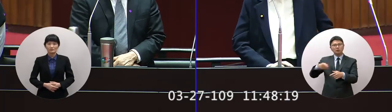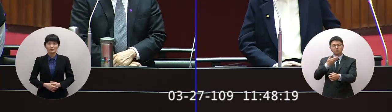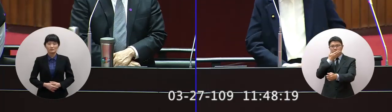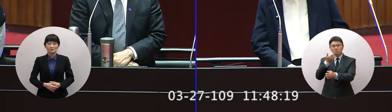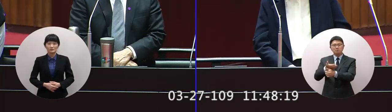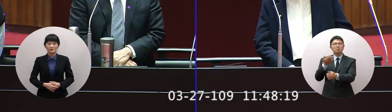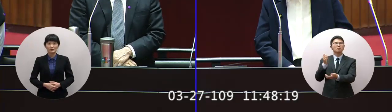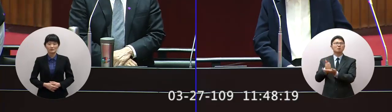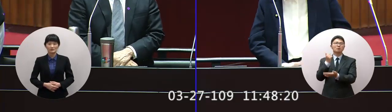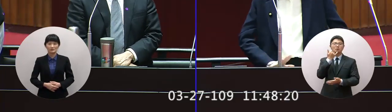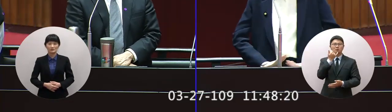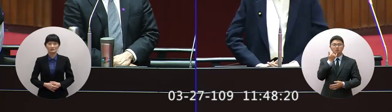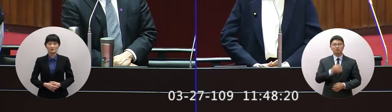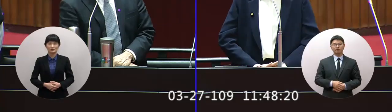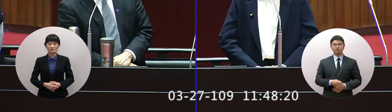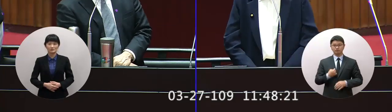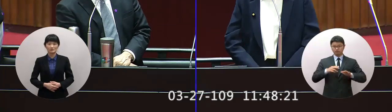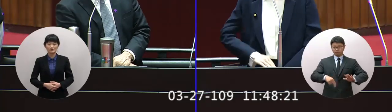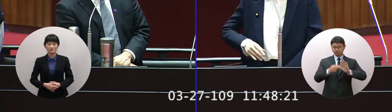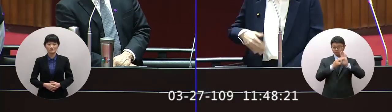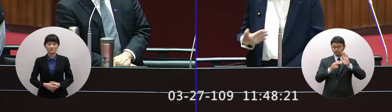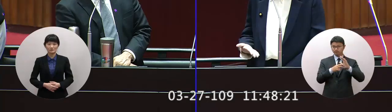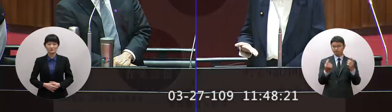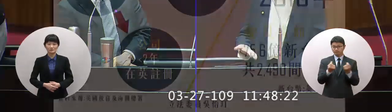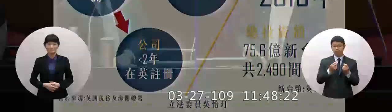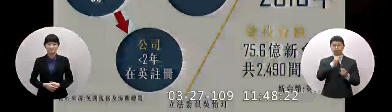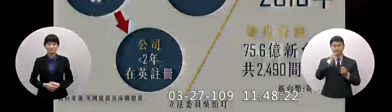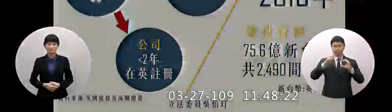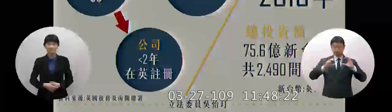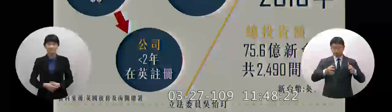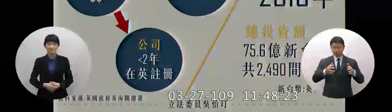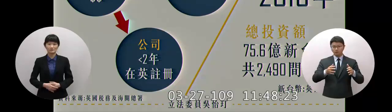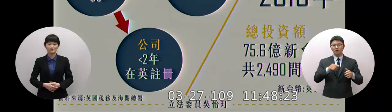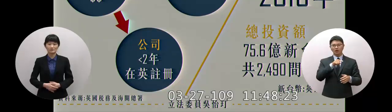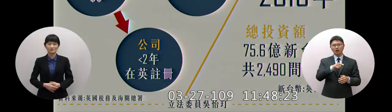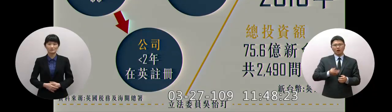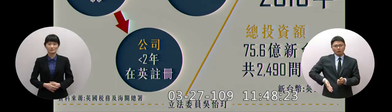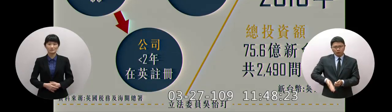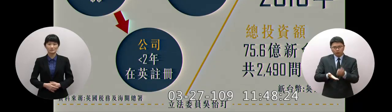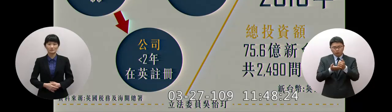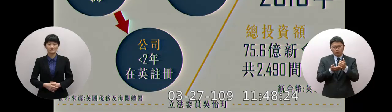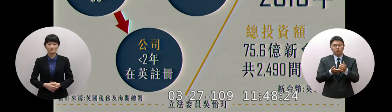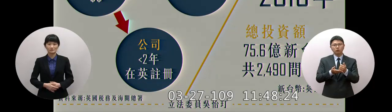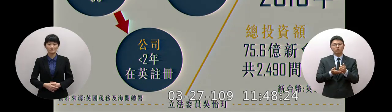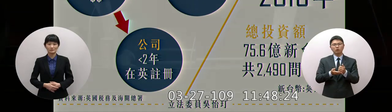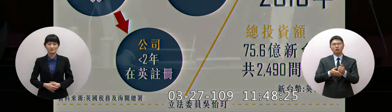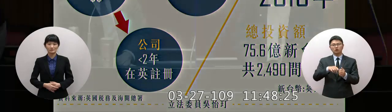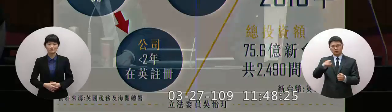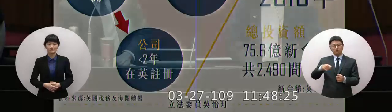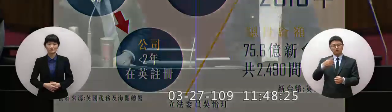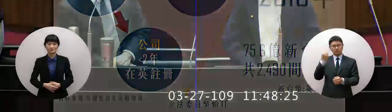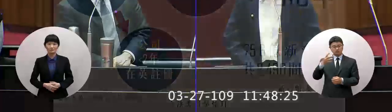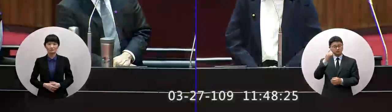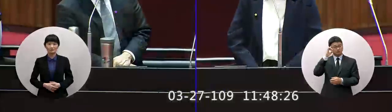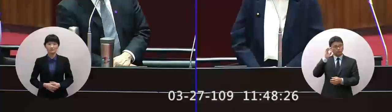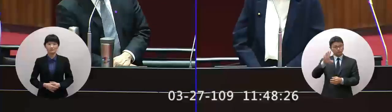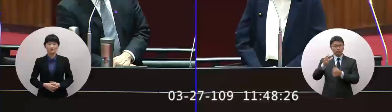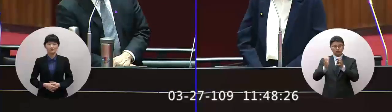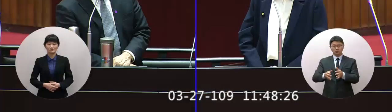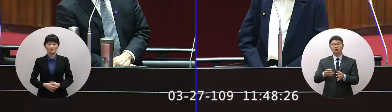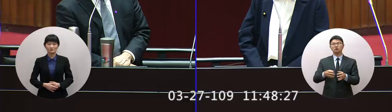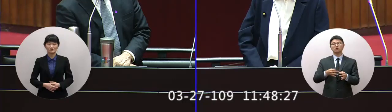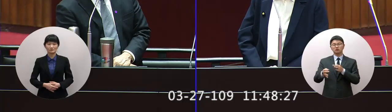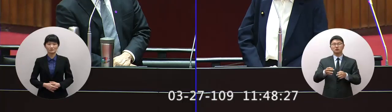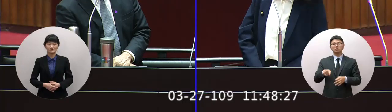国的例子。在英国呢，他们鼓励民间去投资新创，是用这个东西叫 SCIS， 简